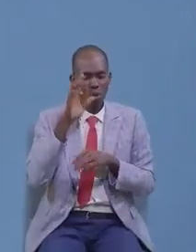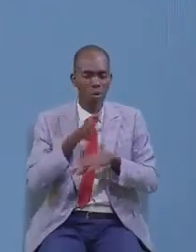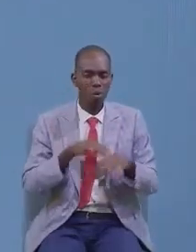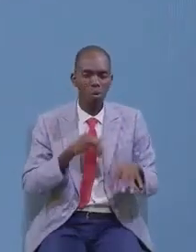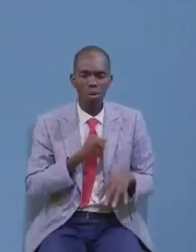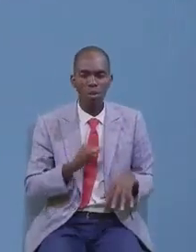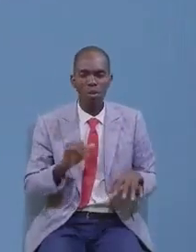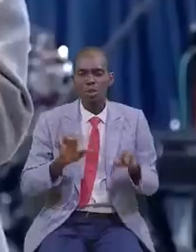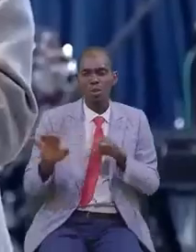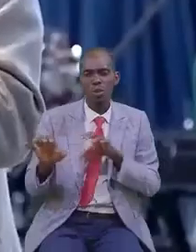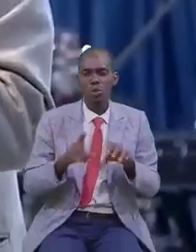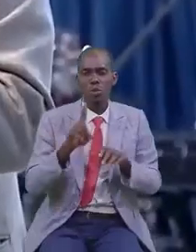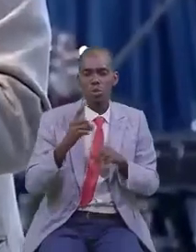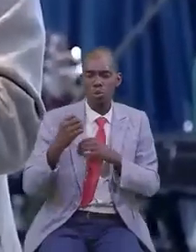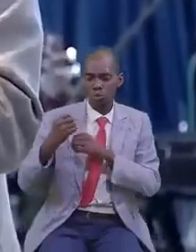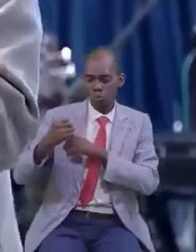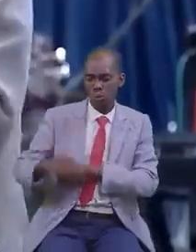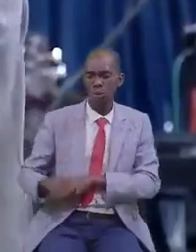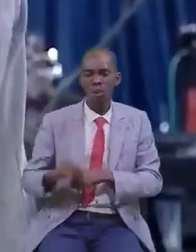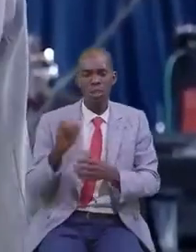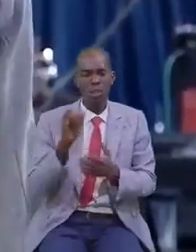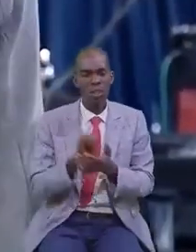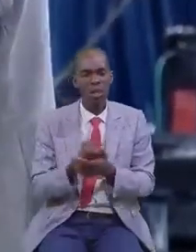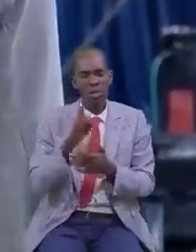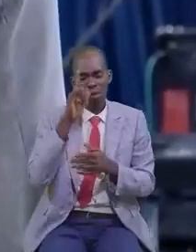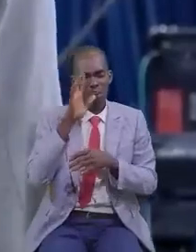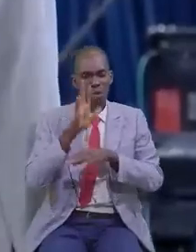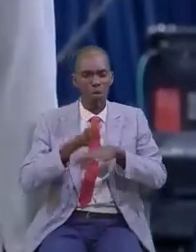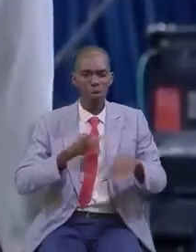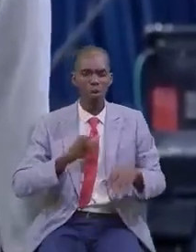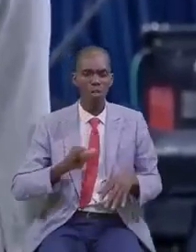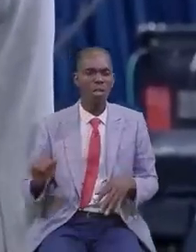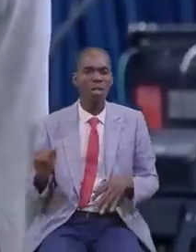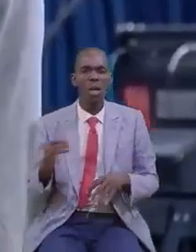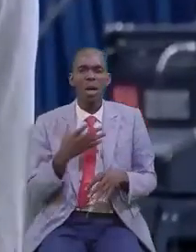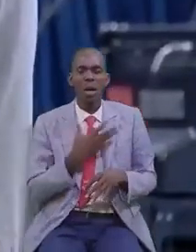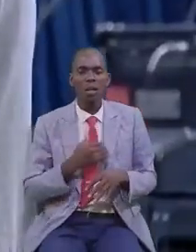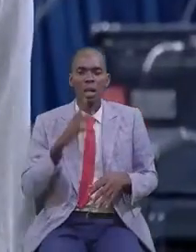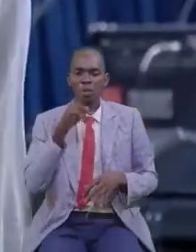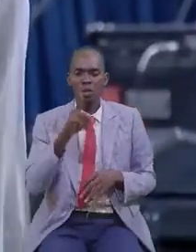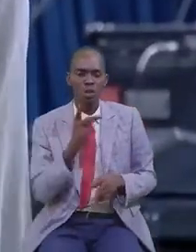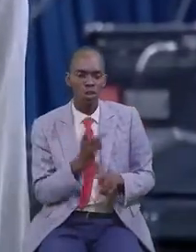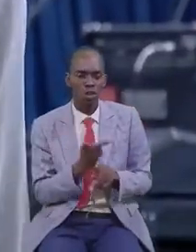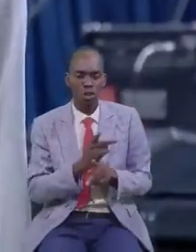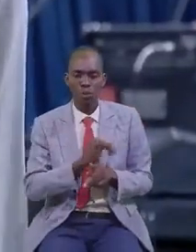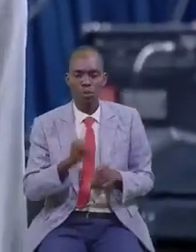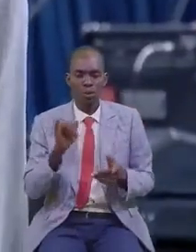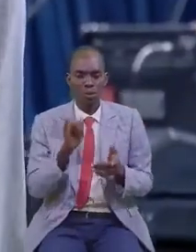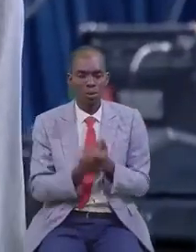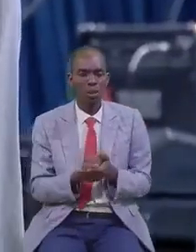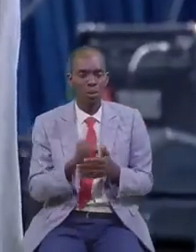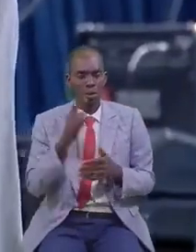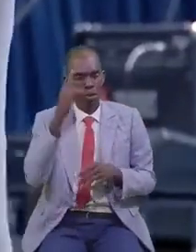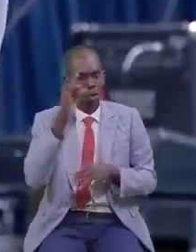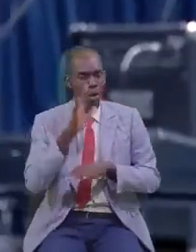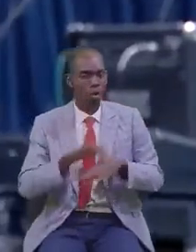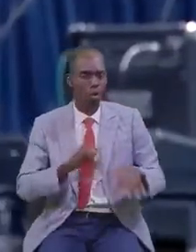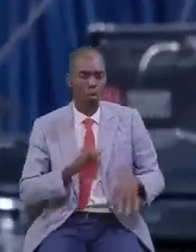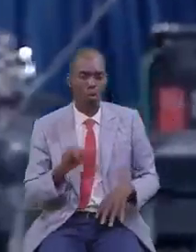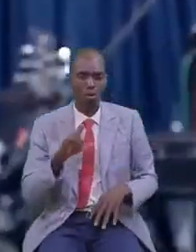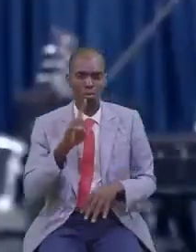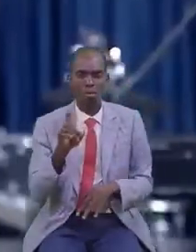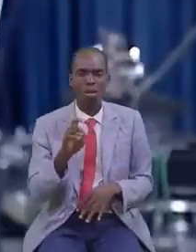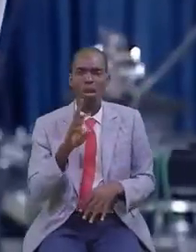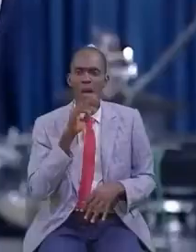Do you protect that calling? ఆ పిలుపును మీరు భద్రం చేసుకుంటున్నారా? Are you preserving that calling? ఆ పిలుపును నిధి వలె దాచుకుంటున్నారా?